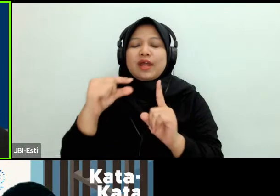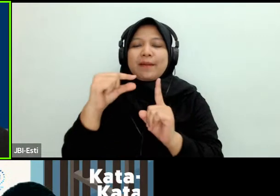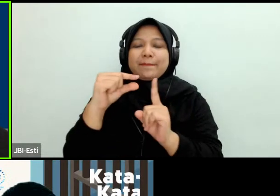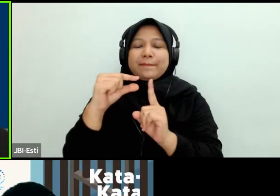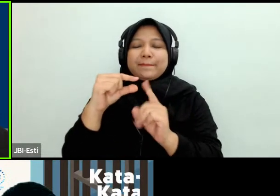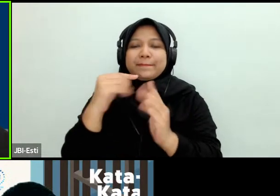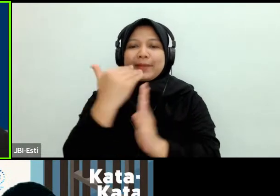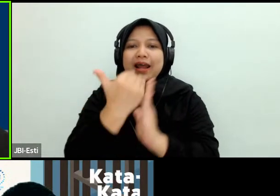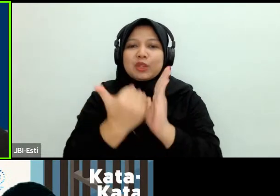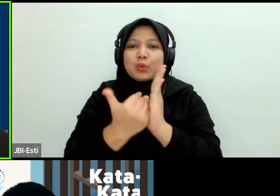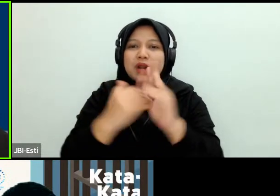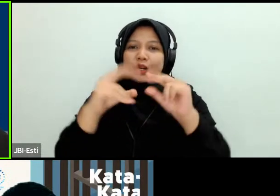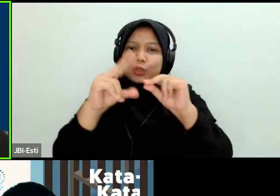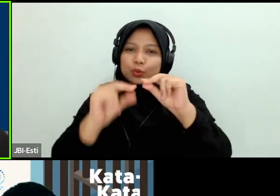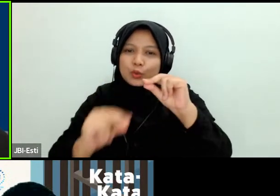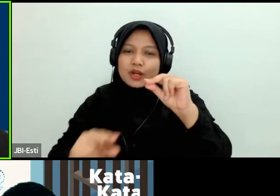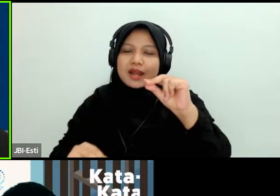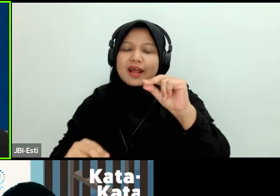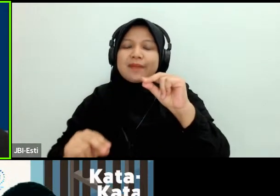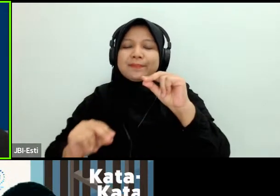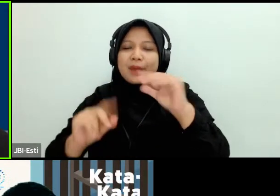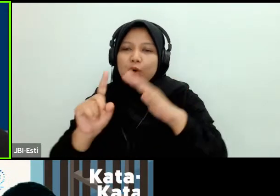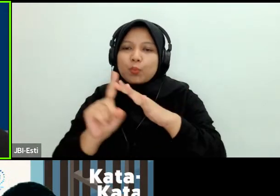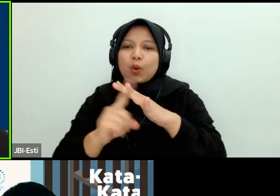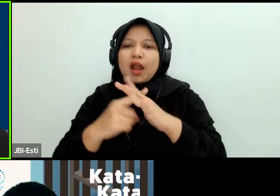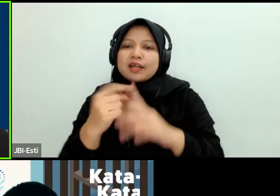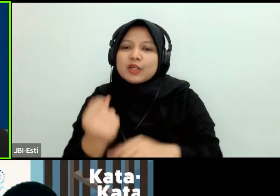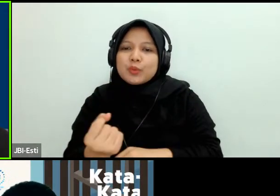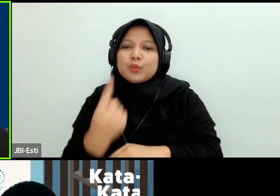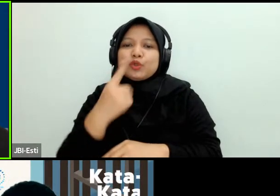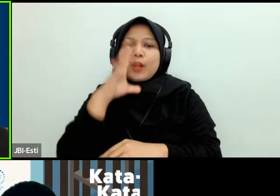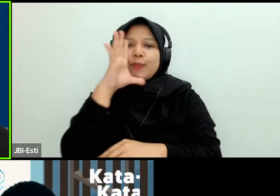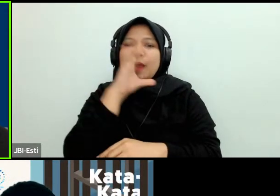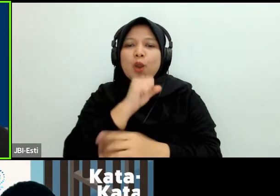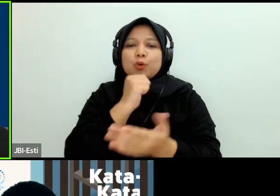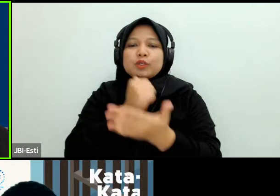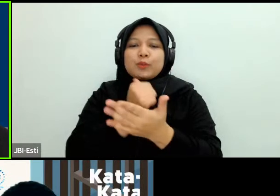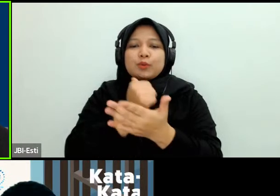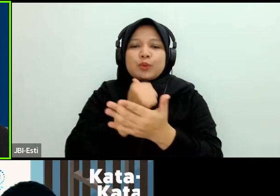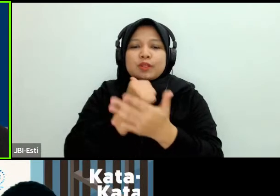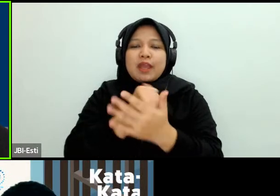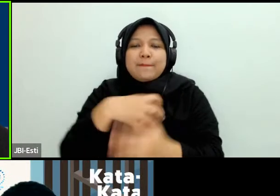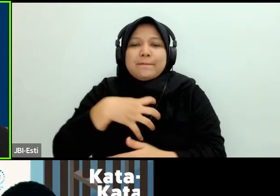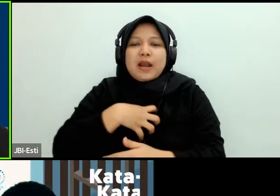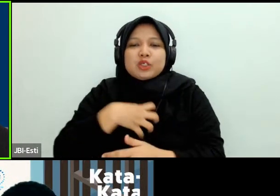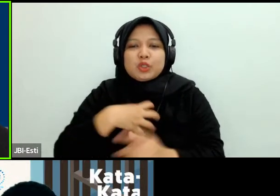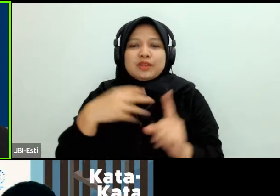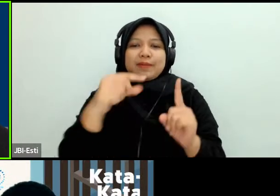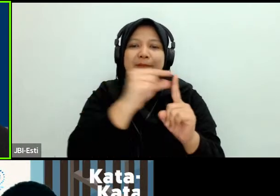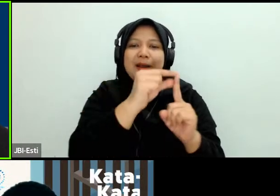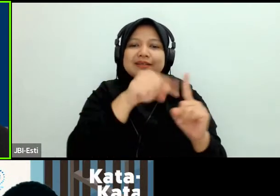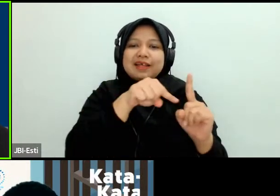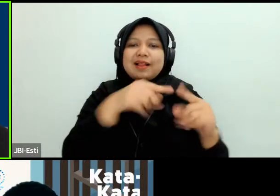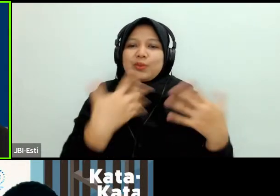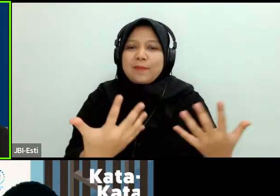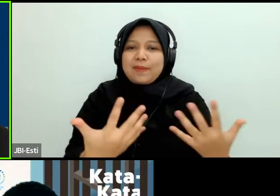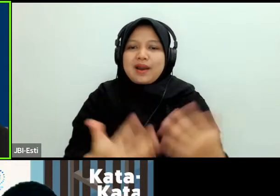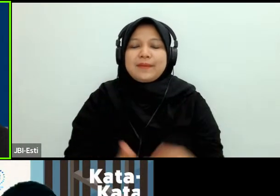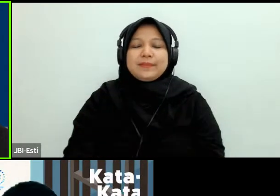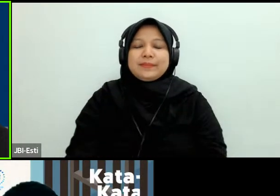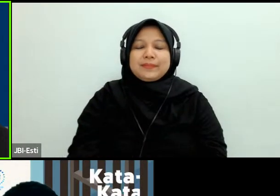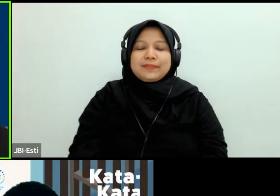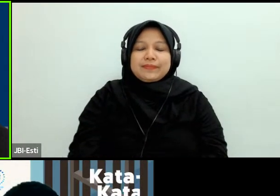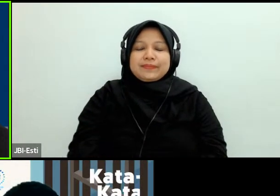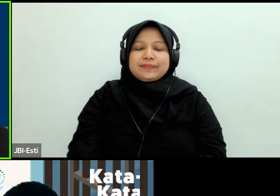atau dia muncul nanti ketika dalam praktek-praktek ke yang lain gitu ya Eh jadi kalau mau